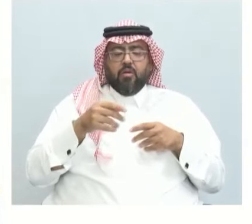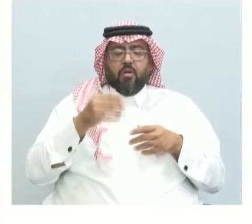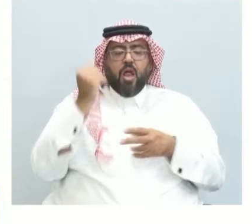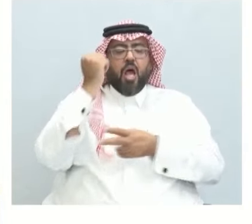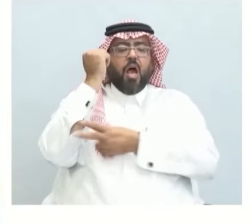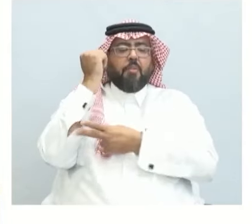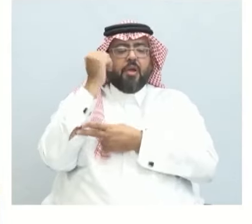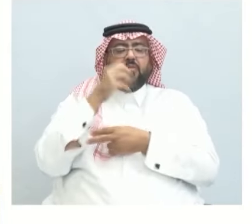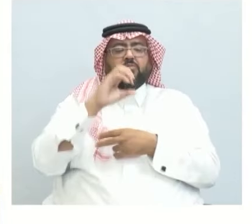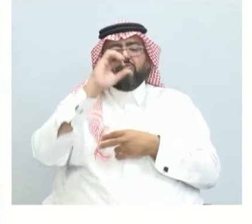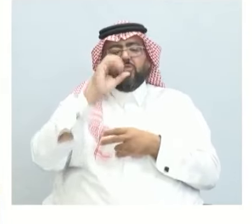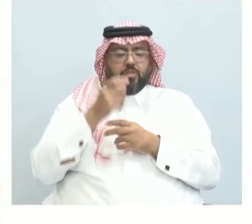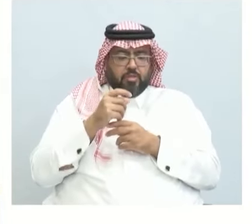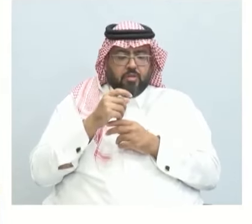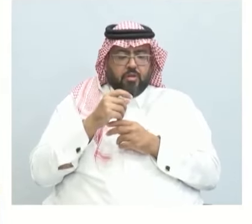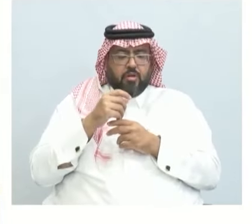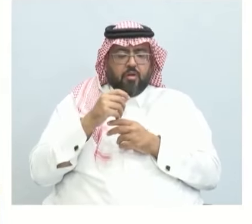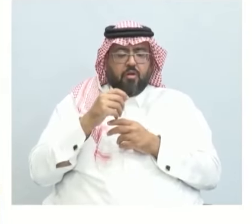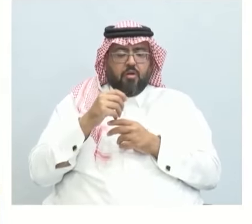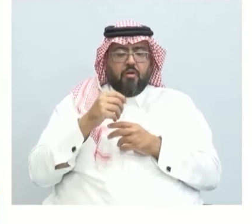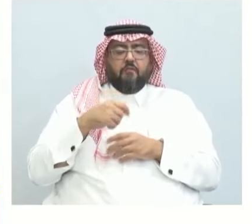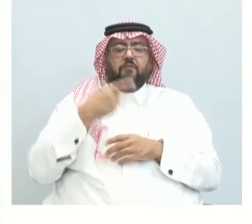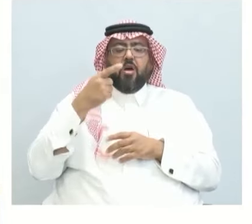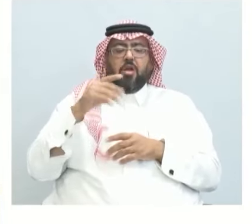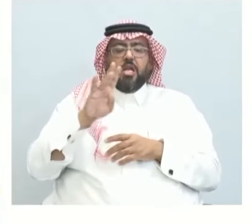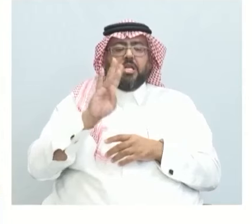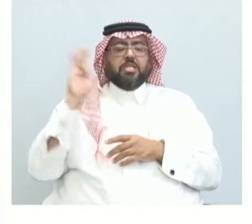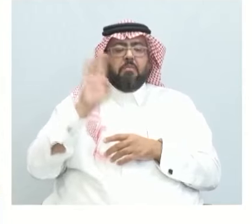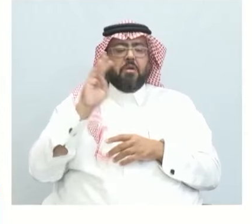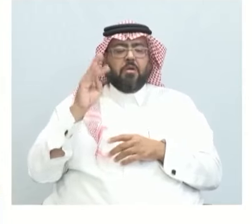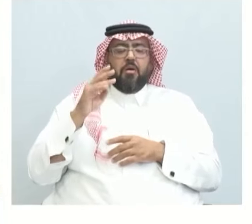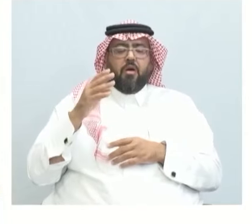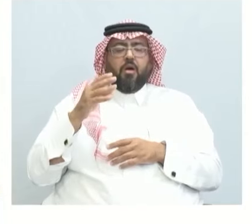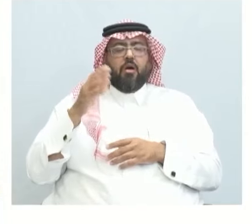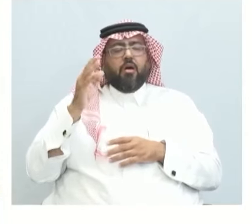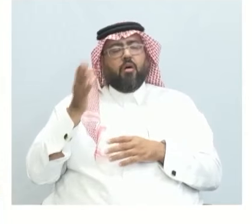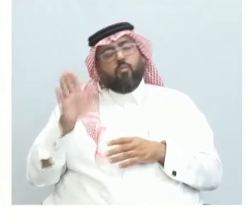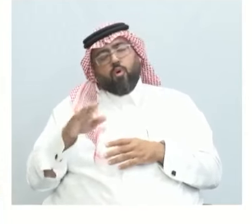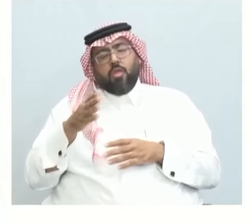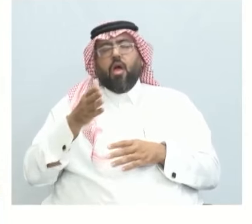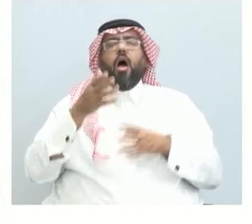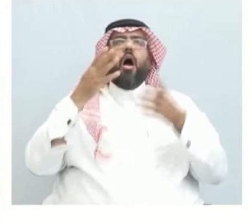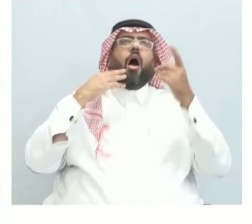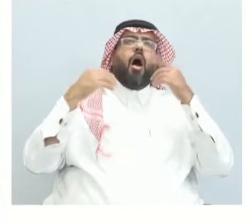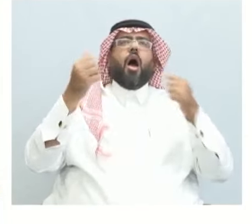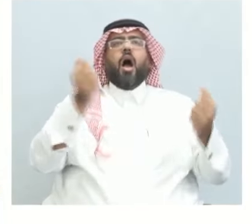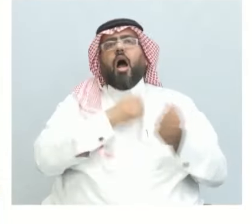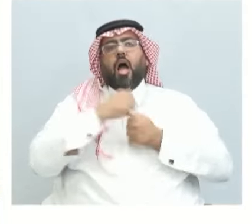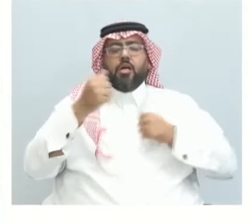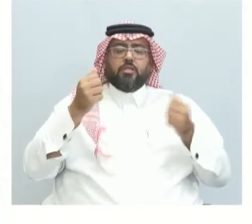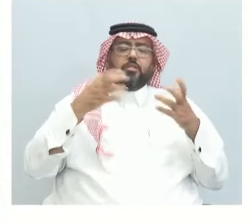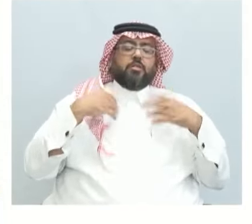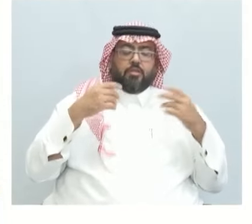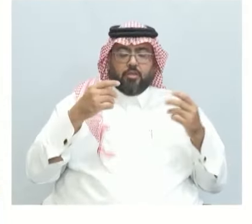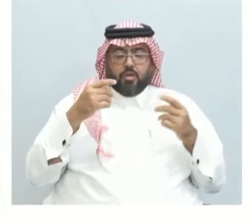الاخلاق الحسنه ومن ذلك الميسر والخمر والفخر بالانساب والنياحه والطيره والكهانه وجاء الاسلام